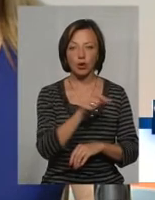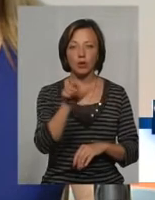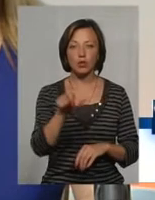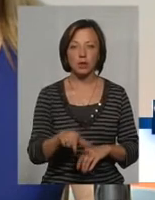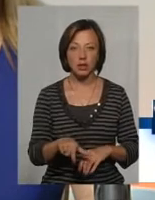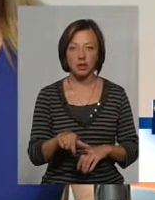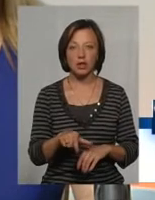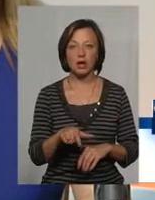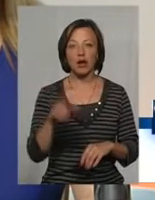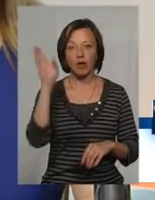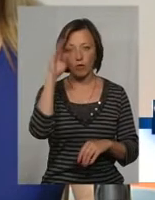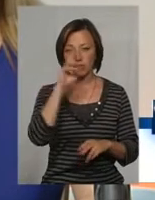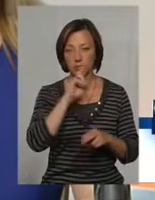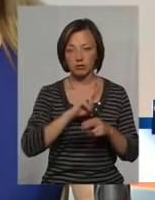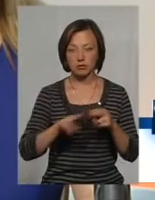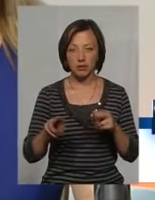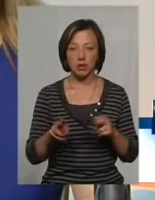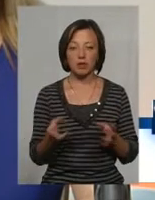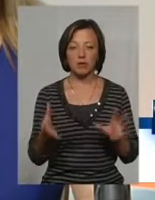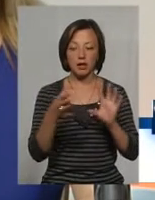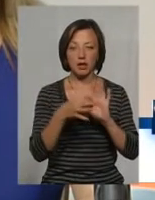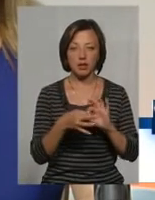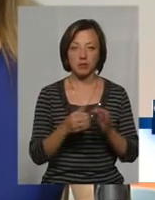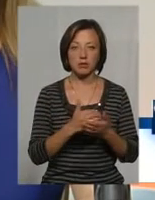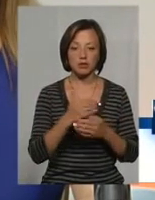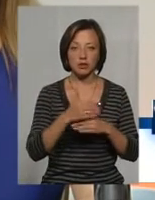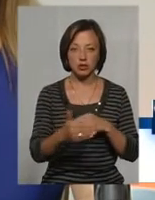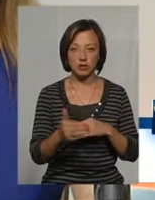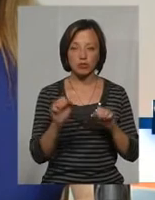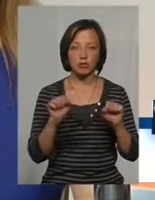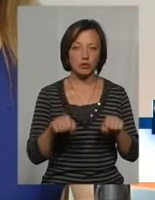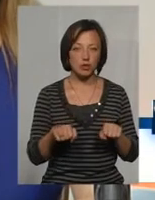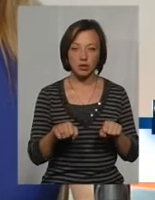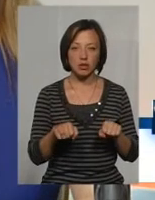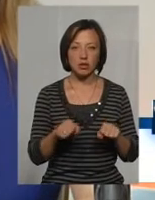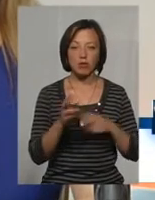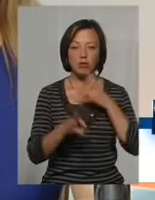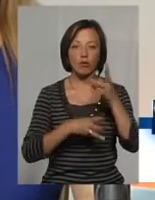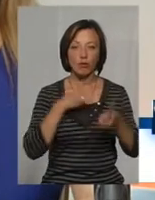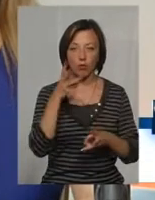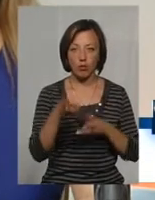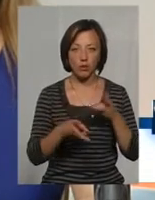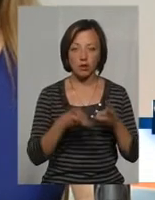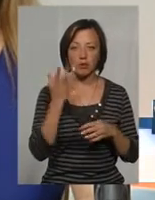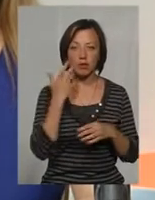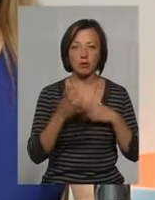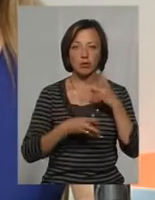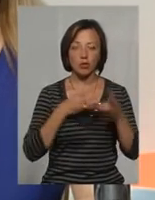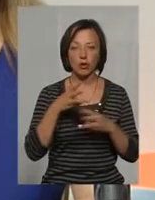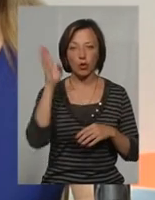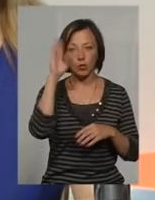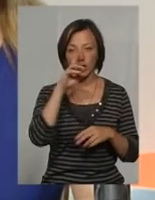людина зневоднюється. Приєднується пізніше, може, чи спочатку початися блювота. При блювоті